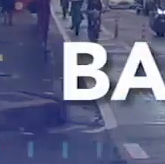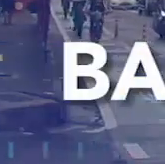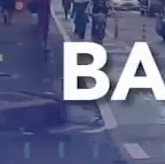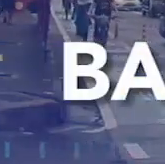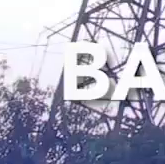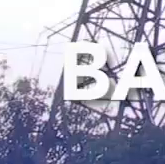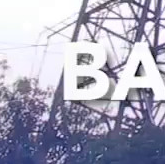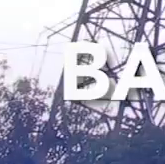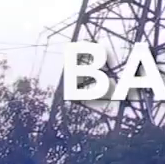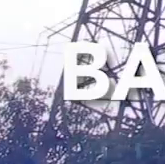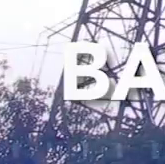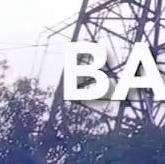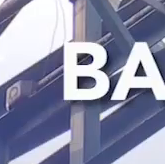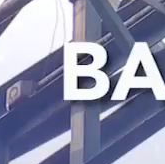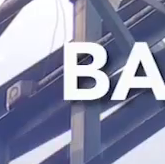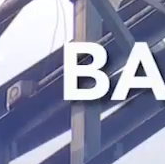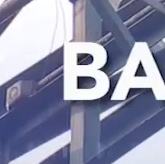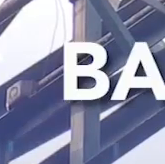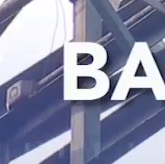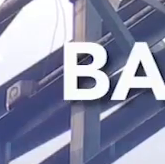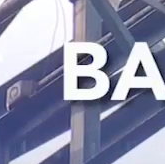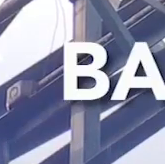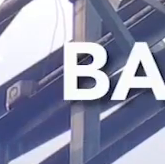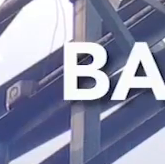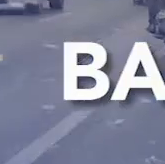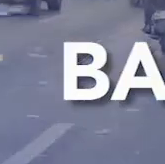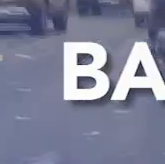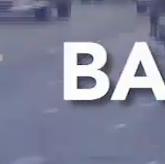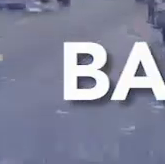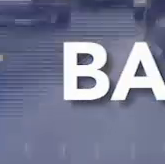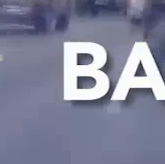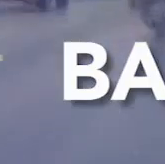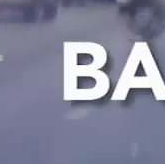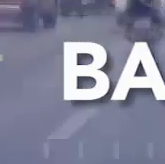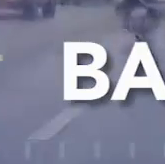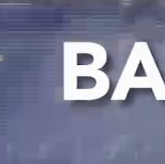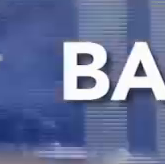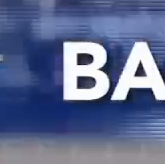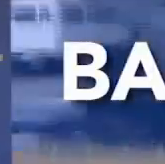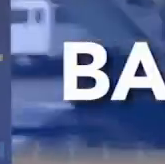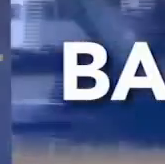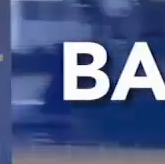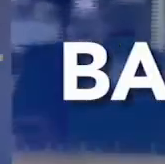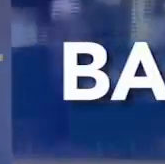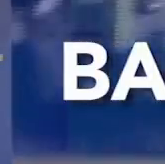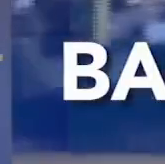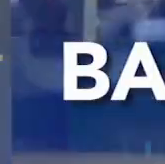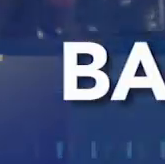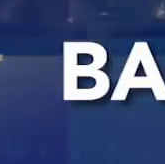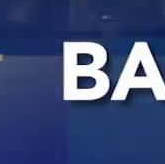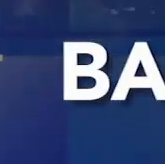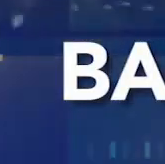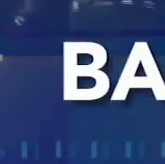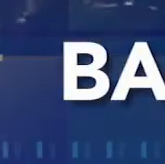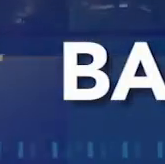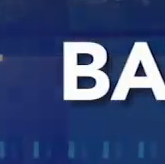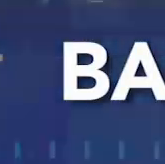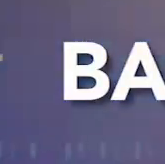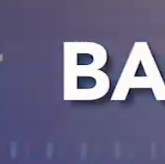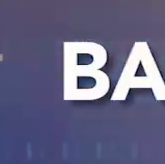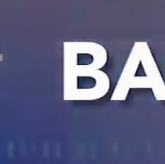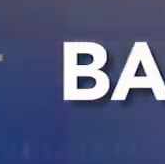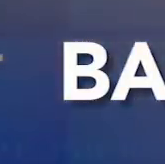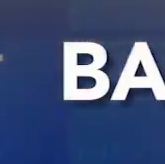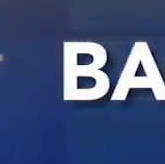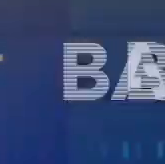Saksihan ngayong gabi, NCR kabilang sa mga may storm signals dahil sa bagyong Julina. Dahil humagupit na sa iba't ibang probinsya sa